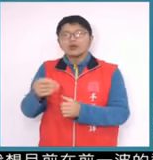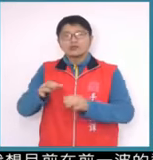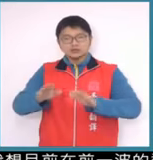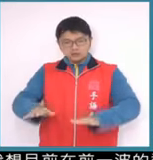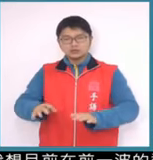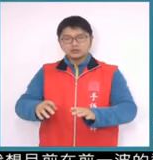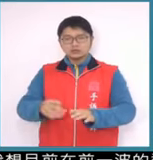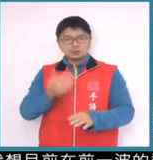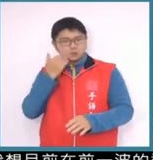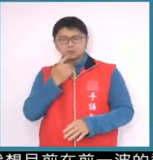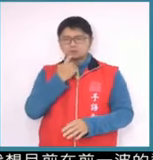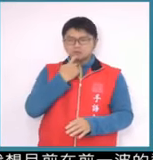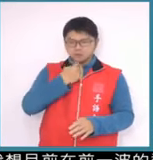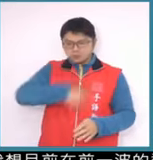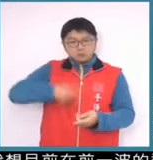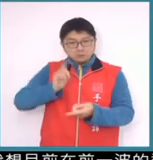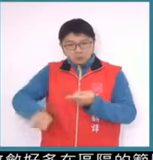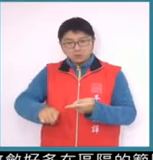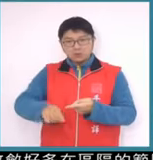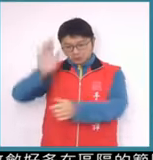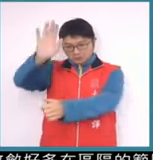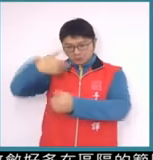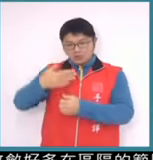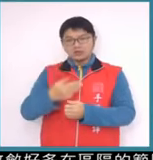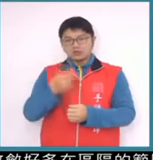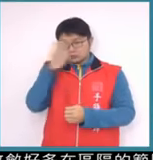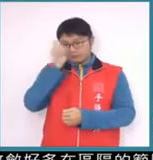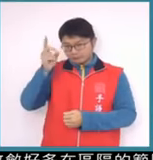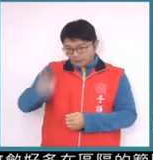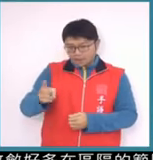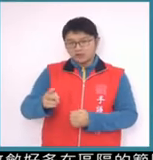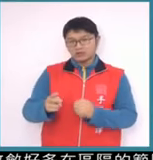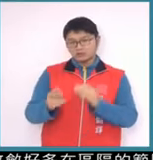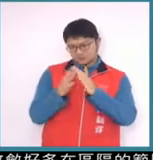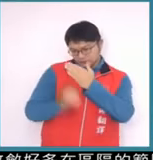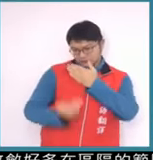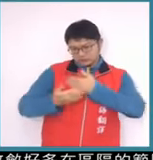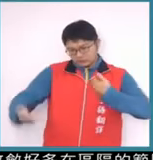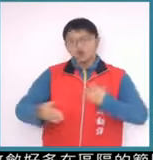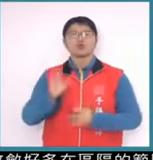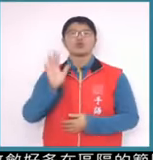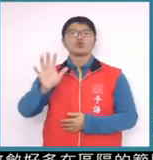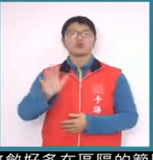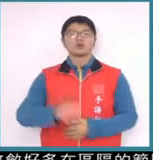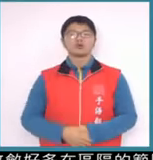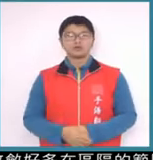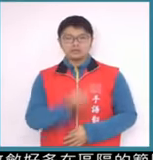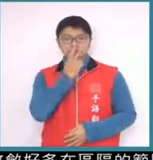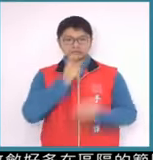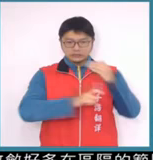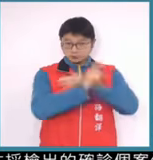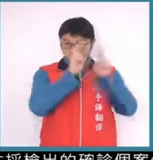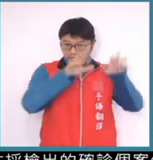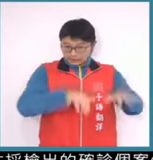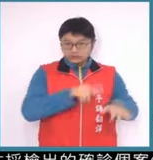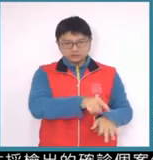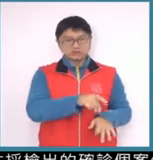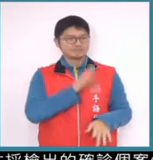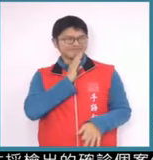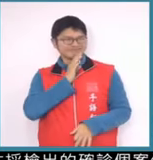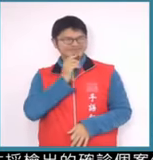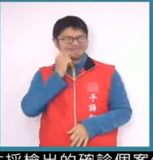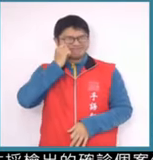围或者是在这个二采才采检出的确诊个案，但亚旭电脑这是一个新的挑战，